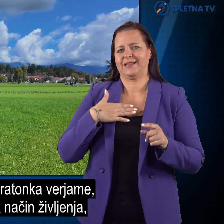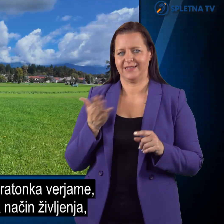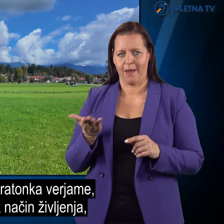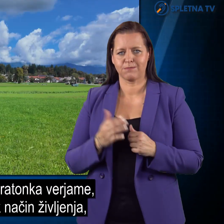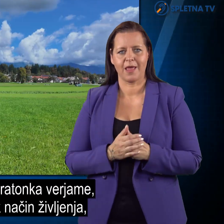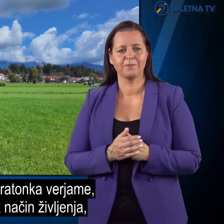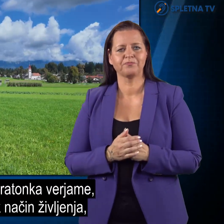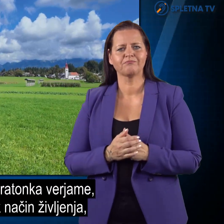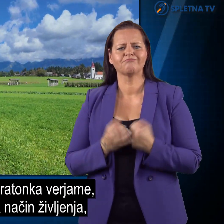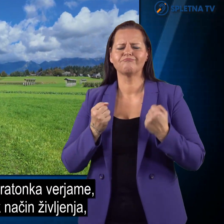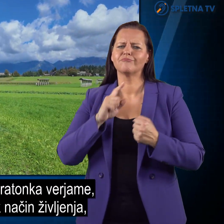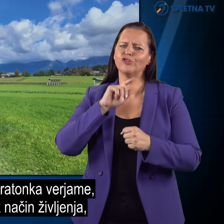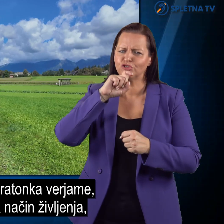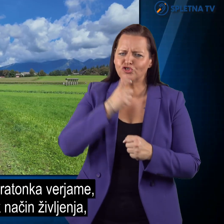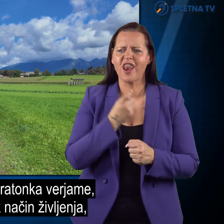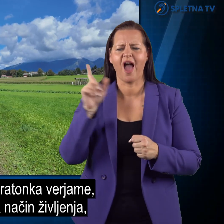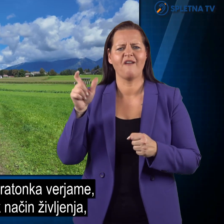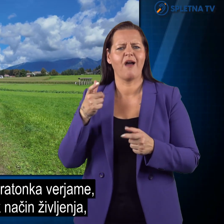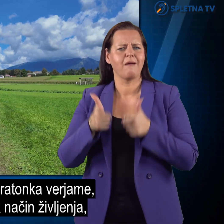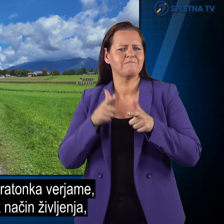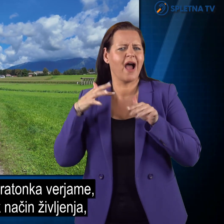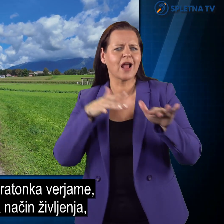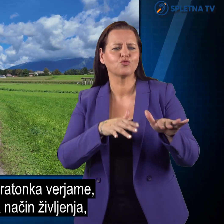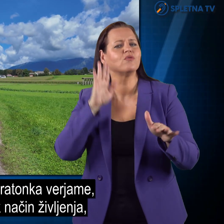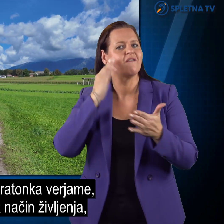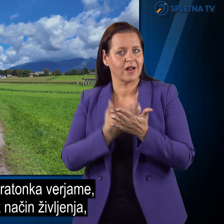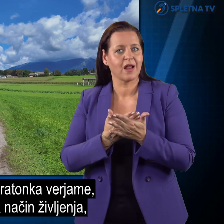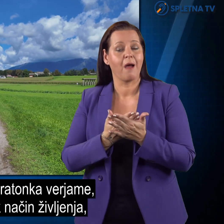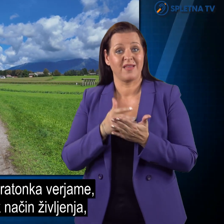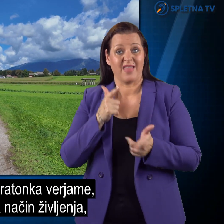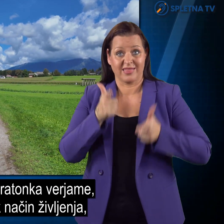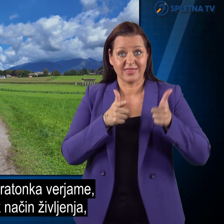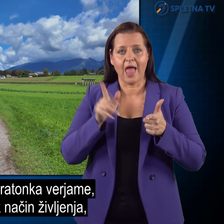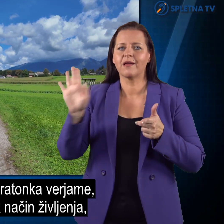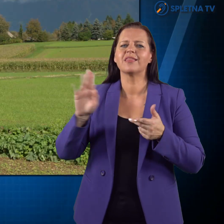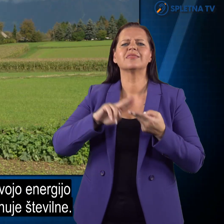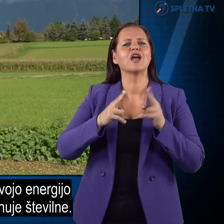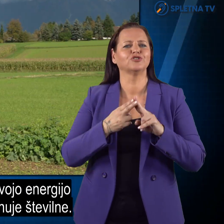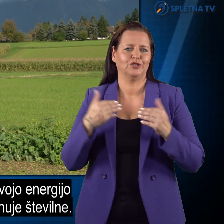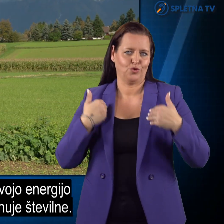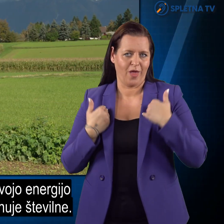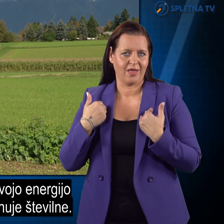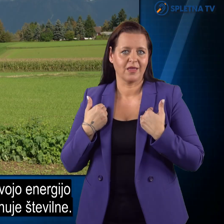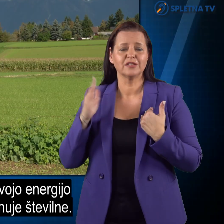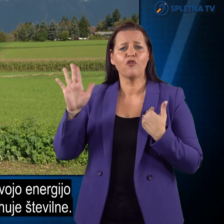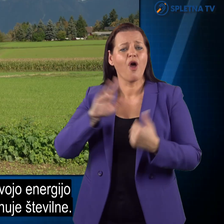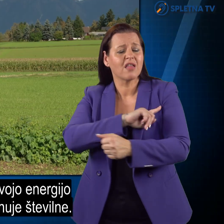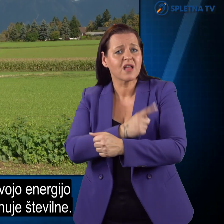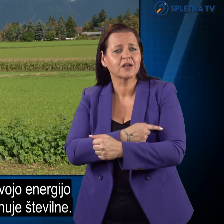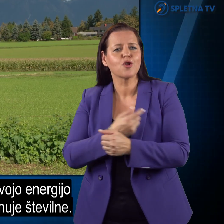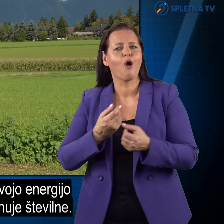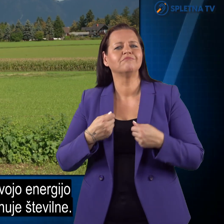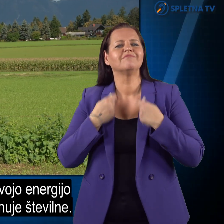maratonka verjame, da je tek način življenja in svojo energijo navdihuje številne.